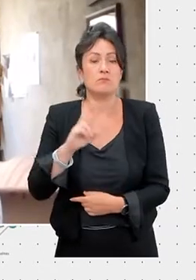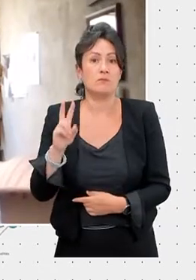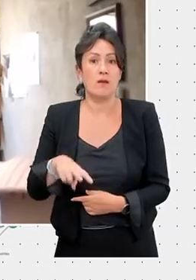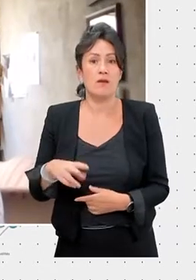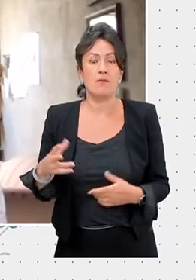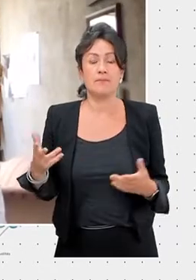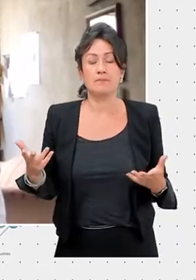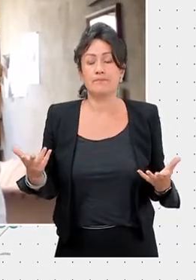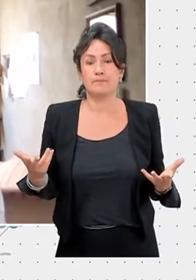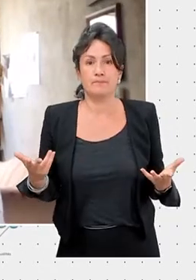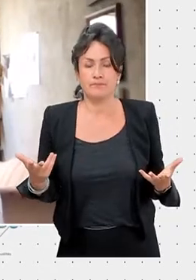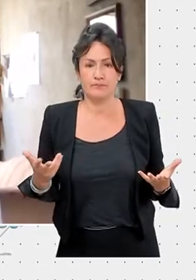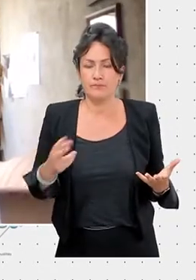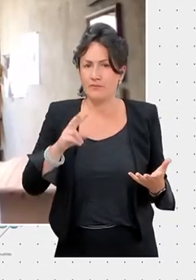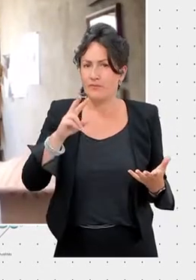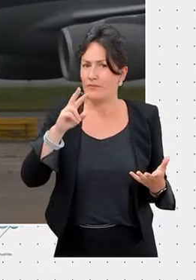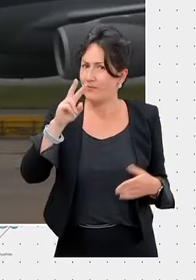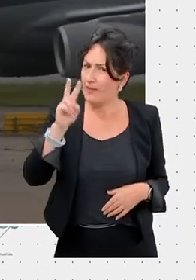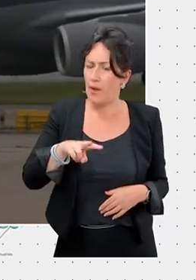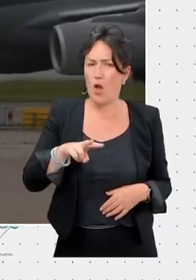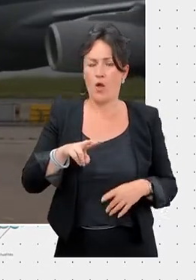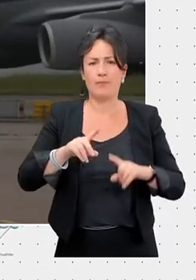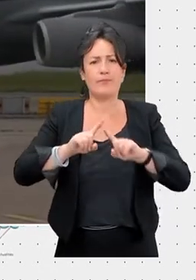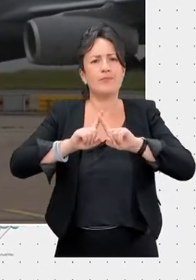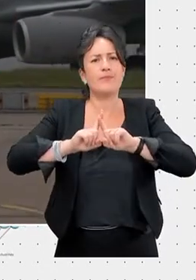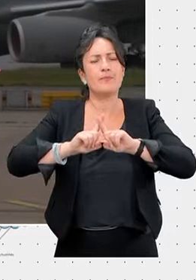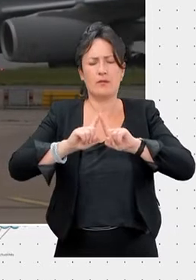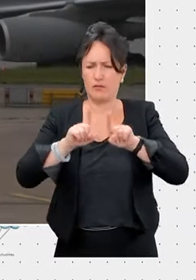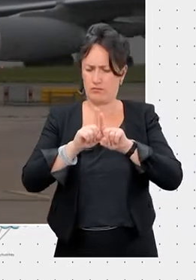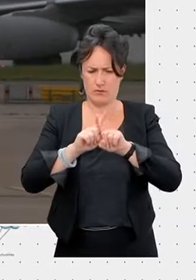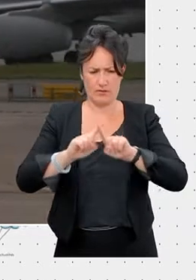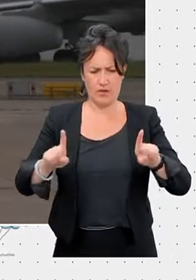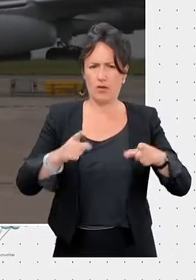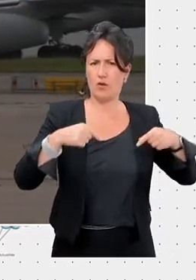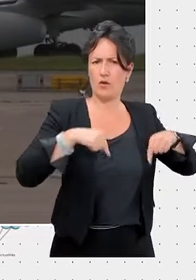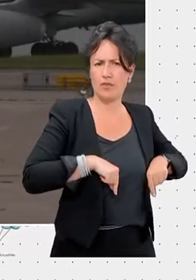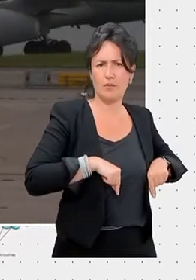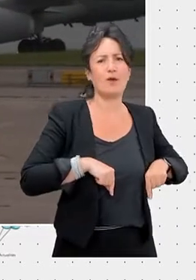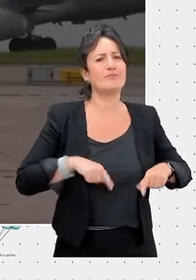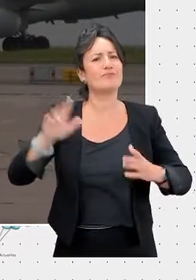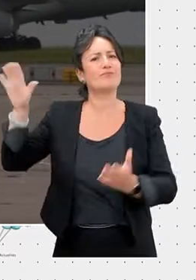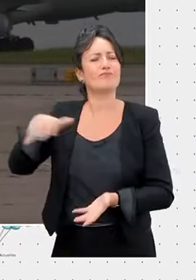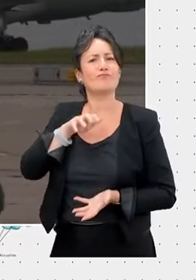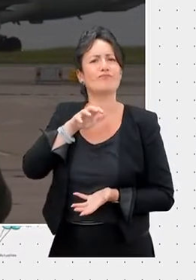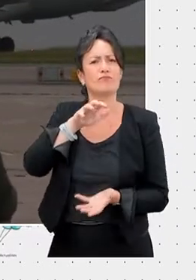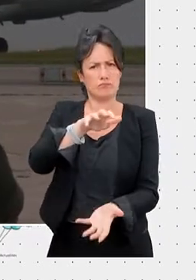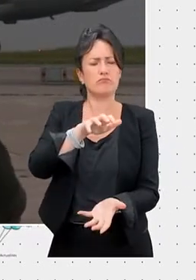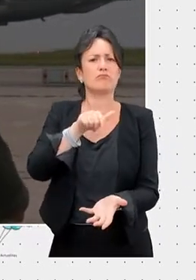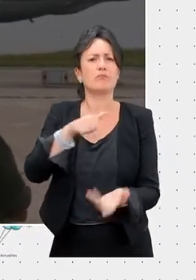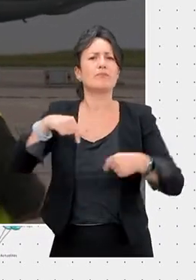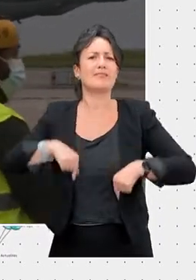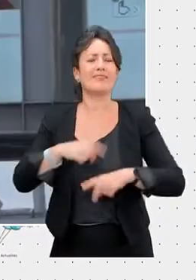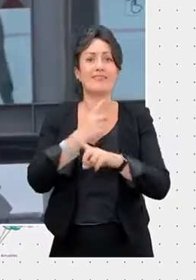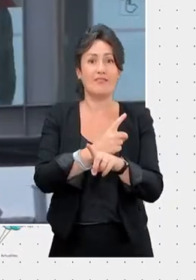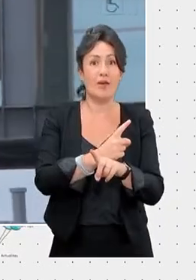avec une vraie différence de positionnement entre le gouvernement, le porte-parole du ministère de la